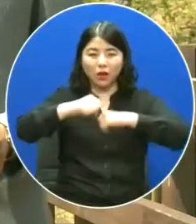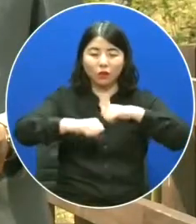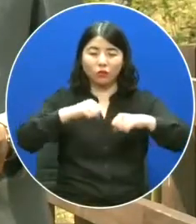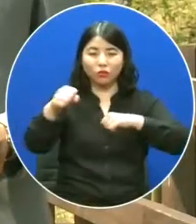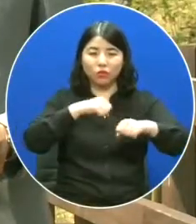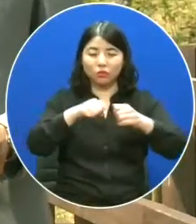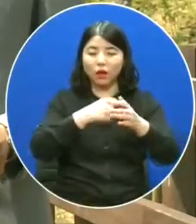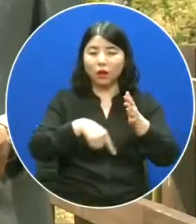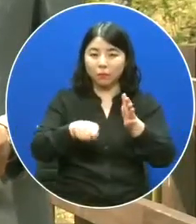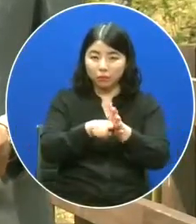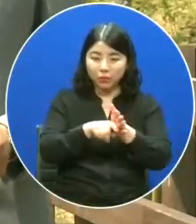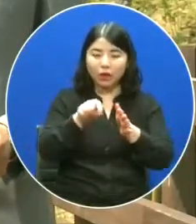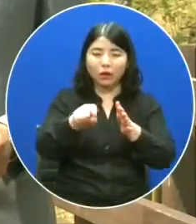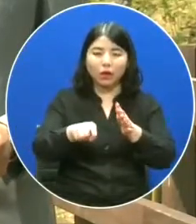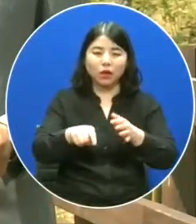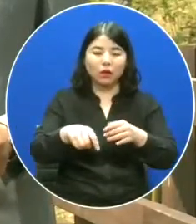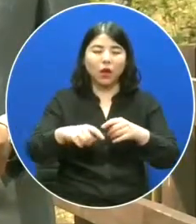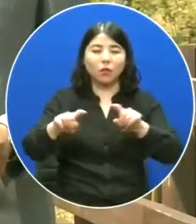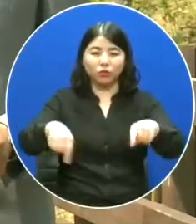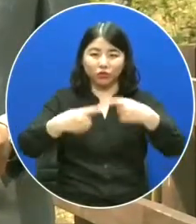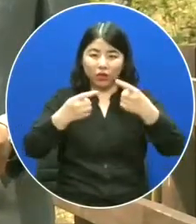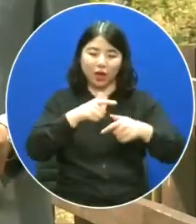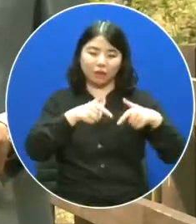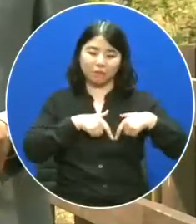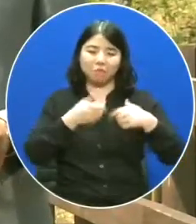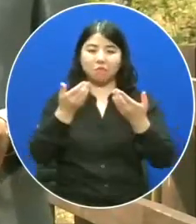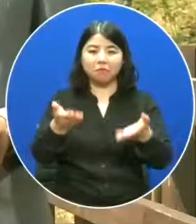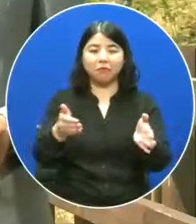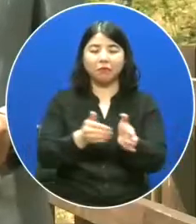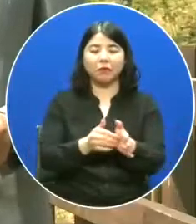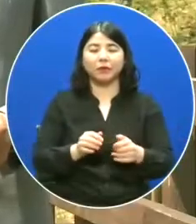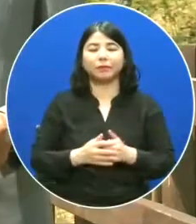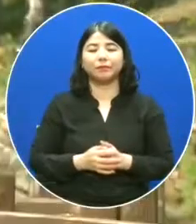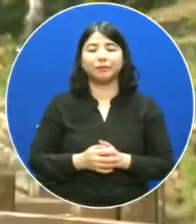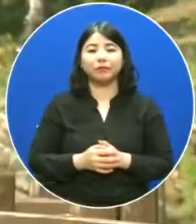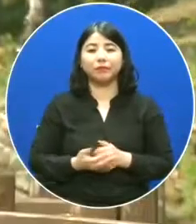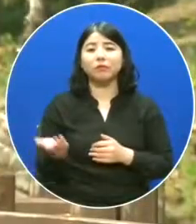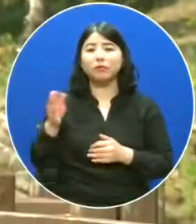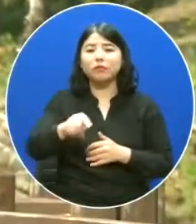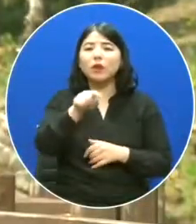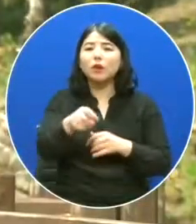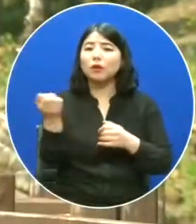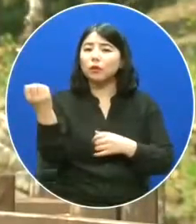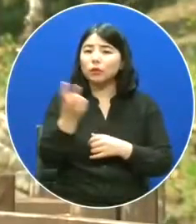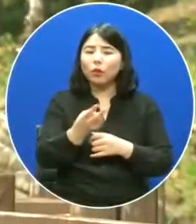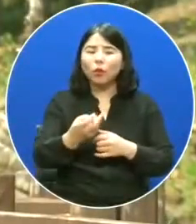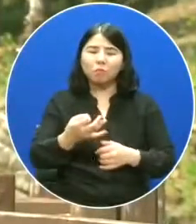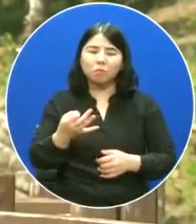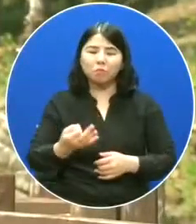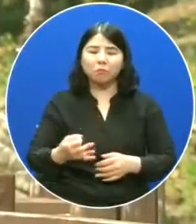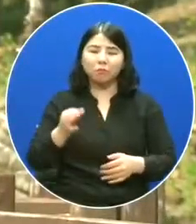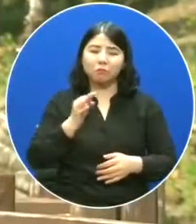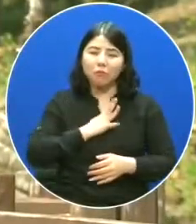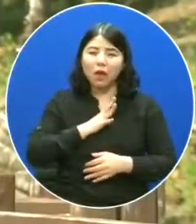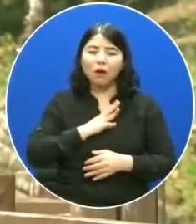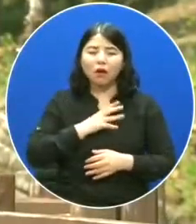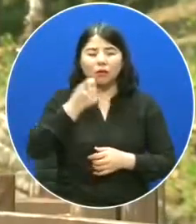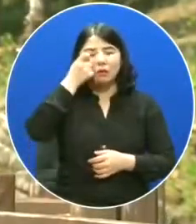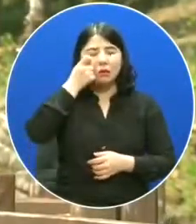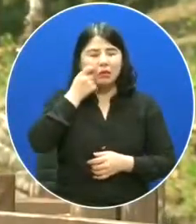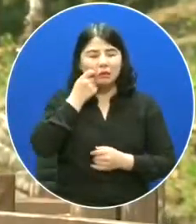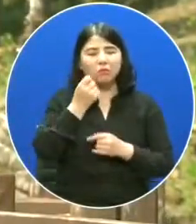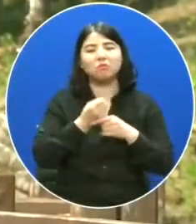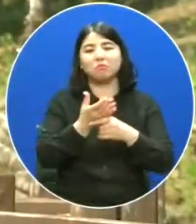12명에게 국민훈장 모란장을 수여했다는 소식이었습니다. 하지만 이와 함께 놀랍고도